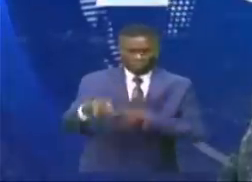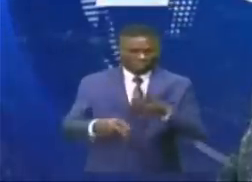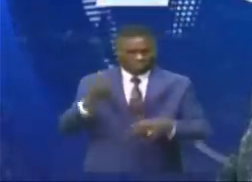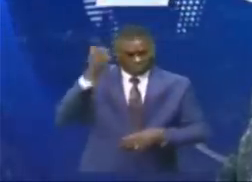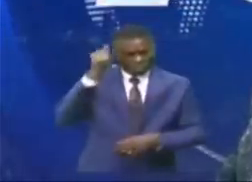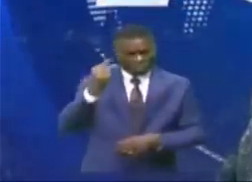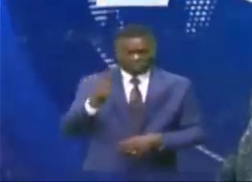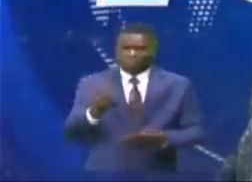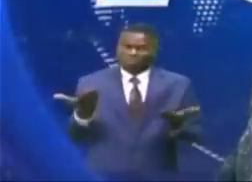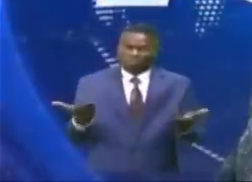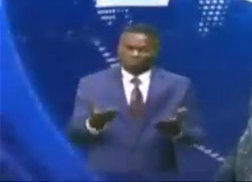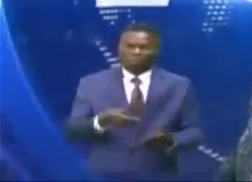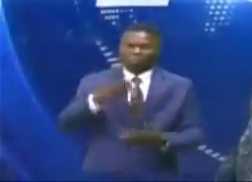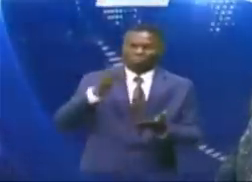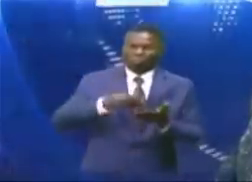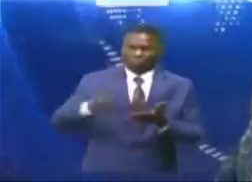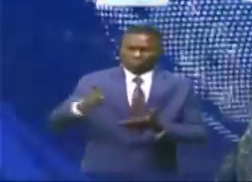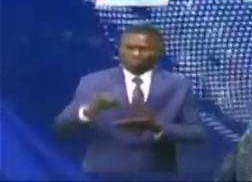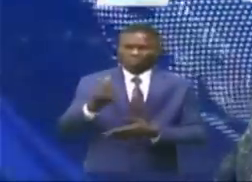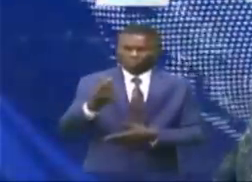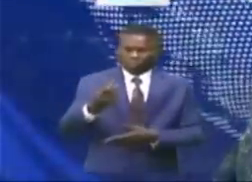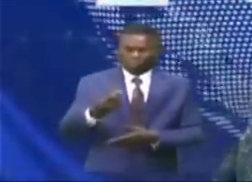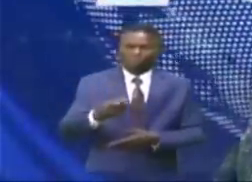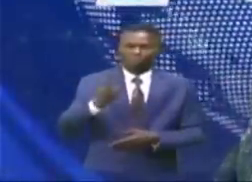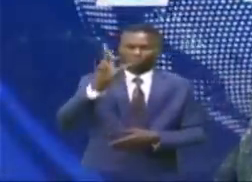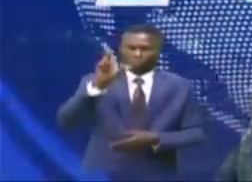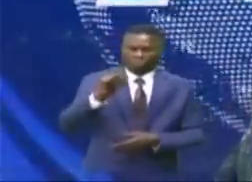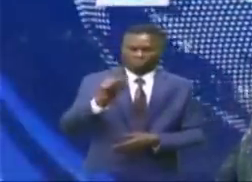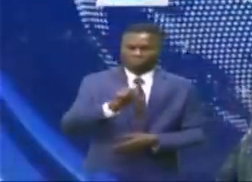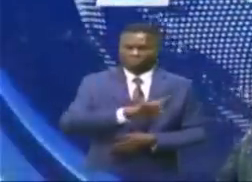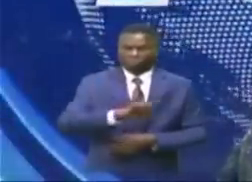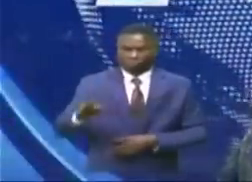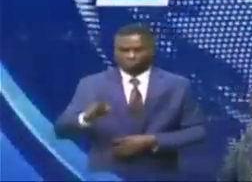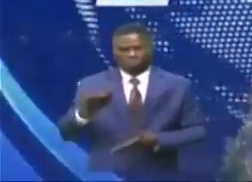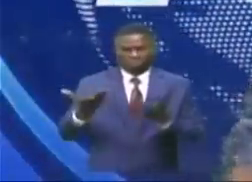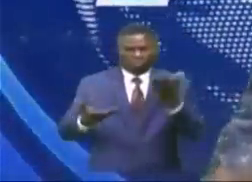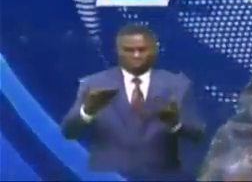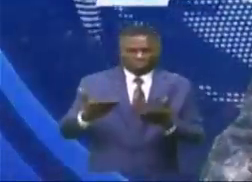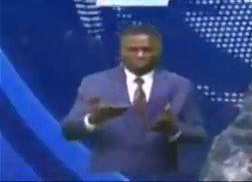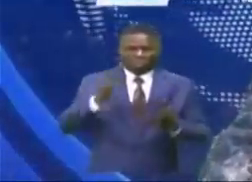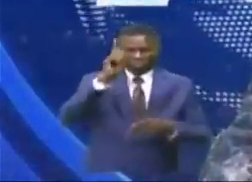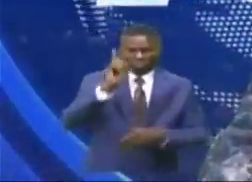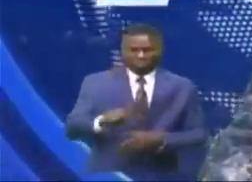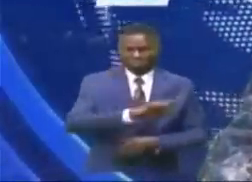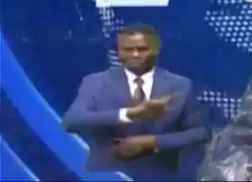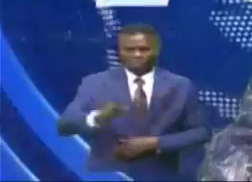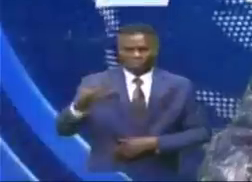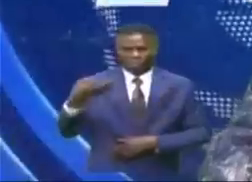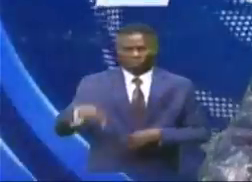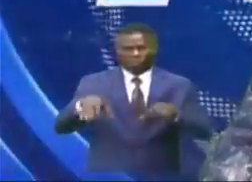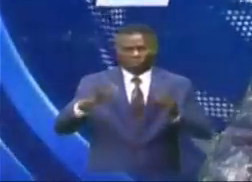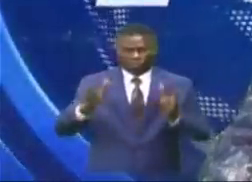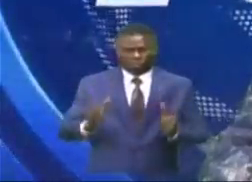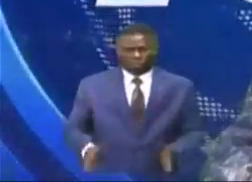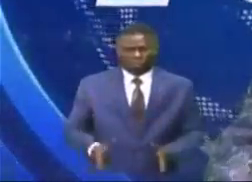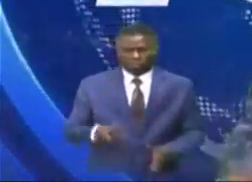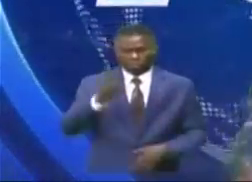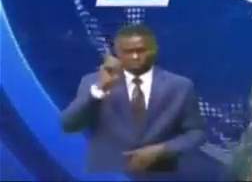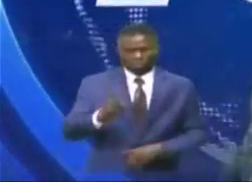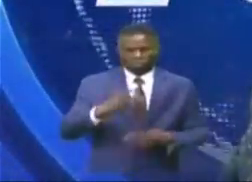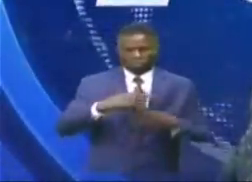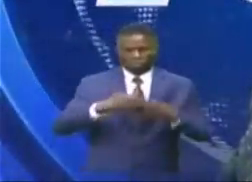s'expose à une amende transactionnelle allant de l'équivalent en francs congolais de 20 à 100 dollars